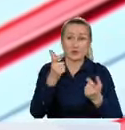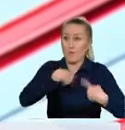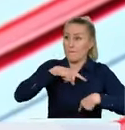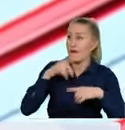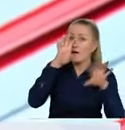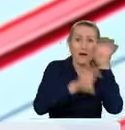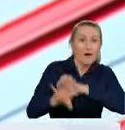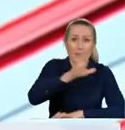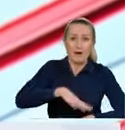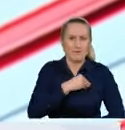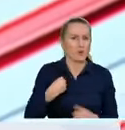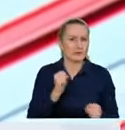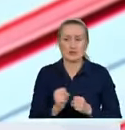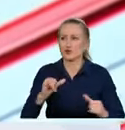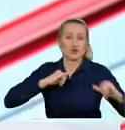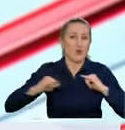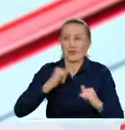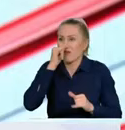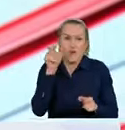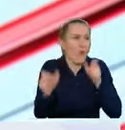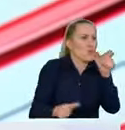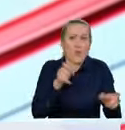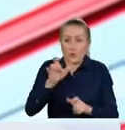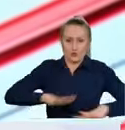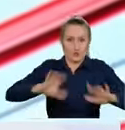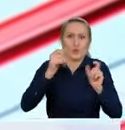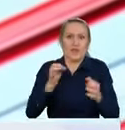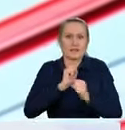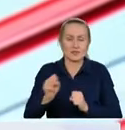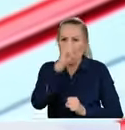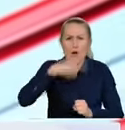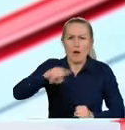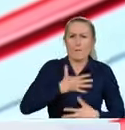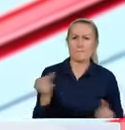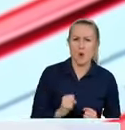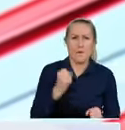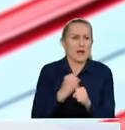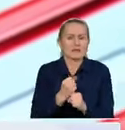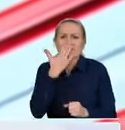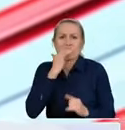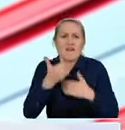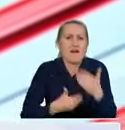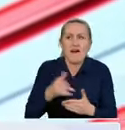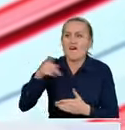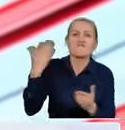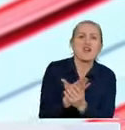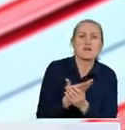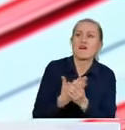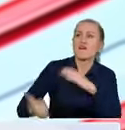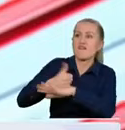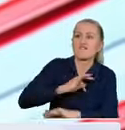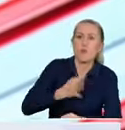naszym kraju. Rząd kompletnie nie panuje nad tym, co się dzieje. Ludzie boją się o swoje miejsca pracy. Przedsiębiorcy boją się o